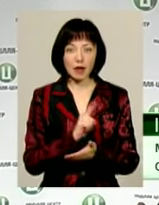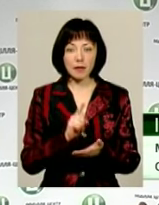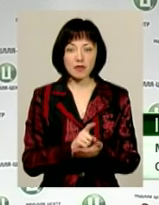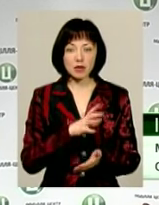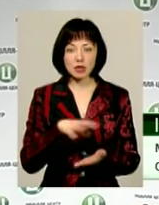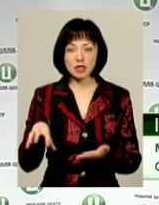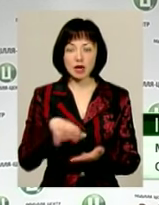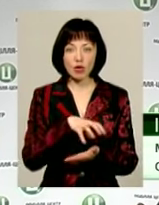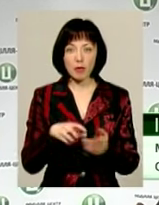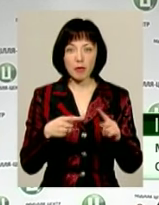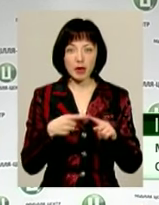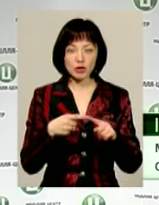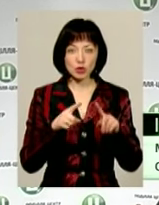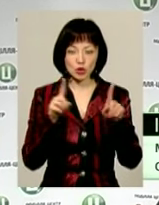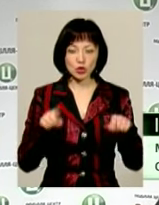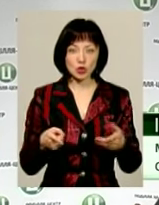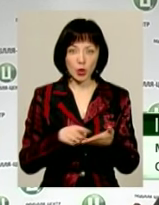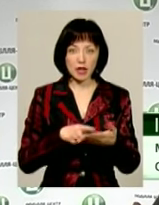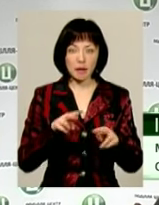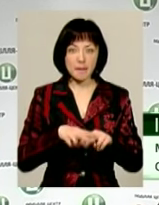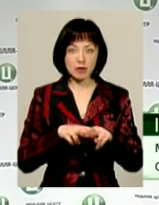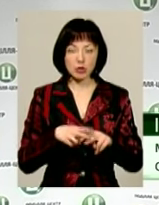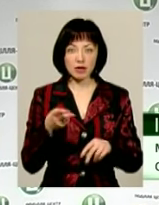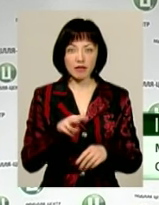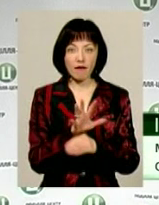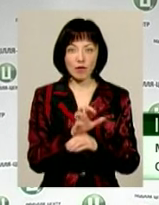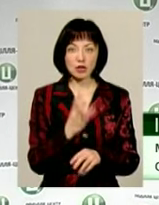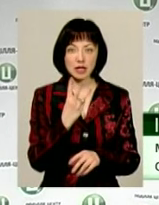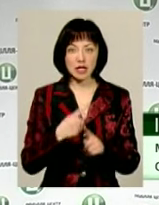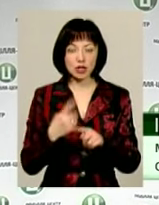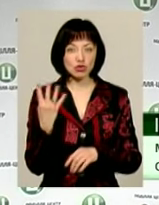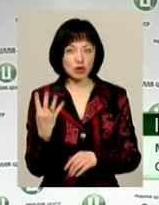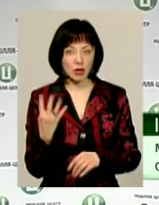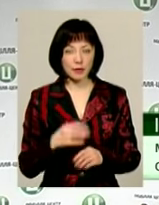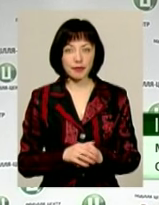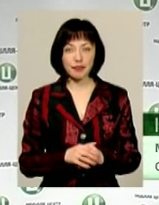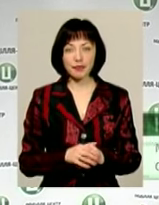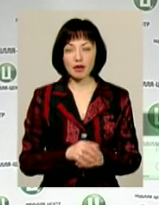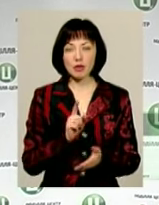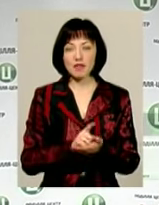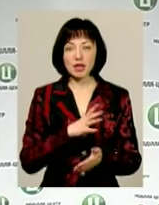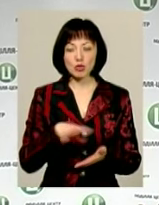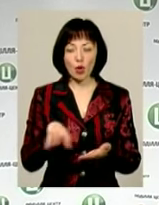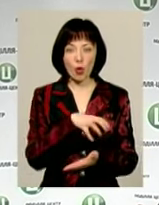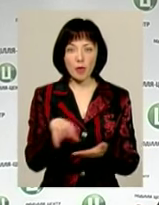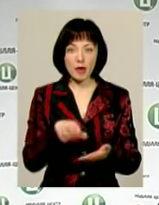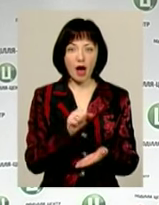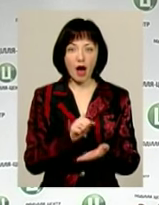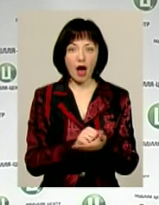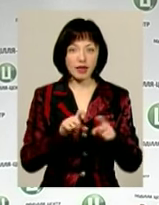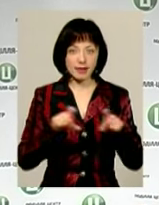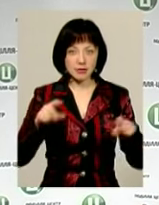бути ксерокопія першої сторінки паспорта, два фото розміром 3х4, це повинна бути ксерокопія